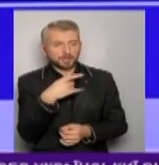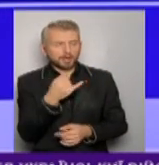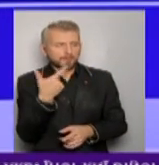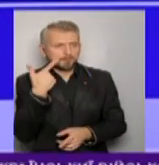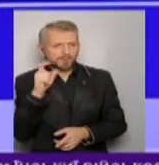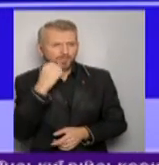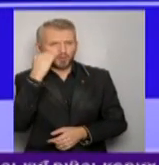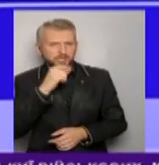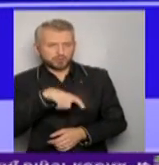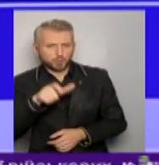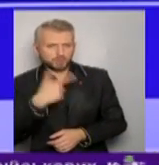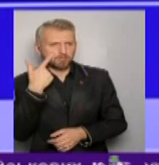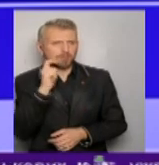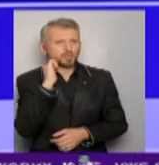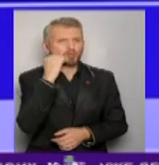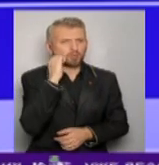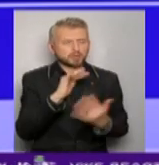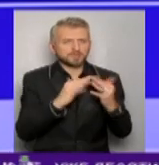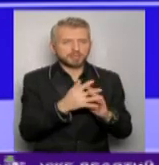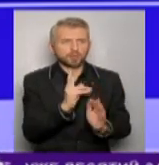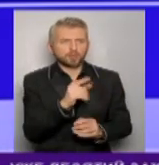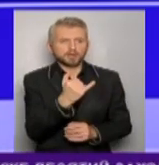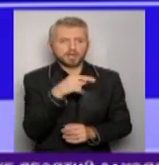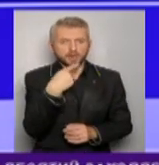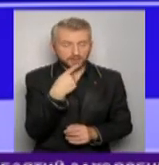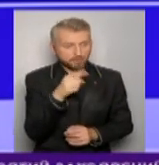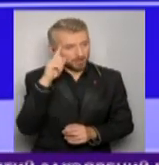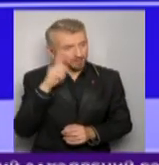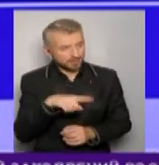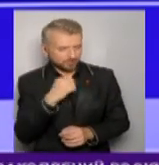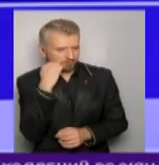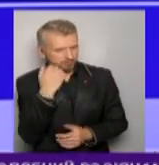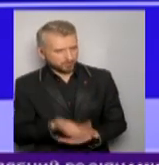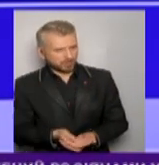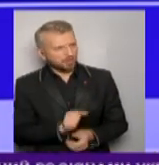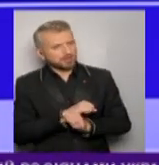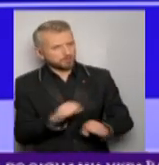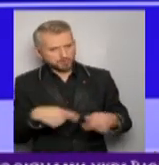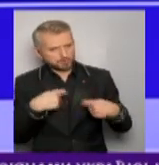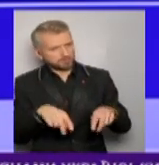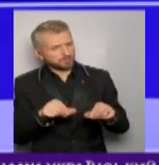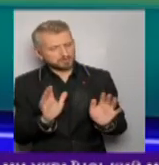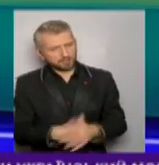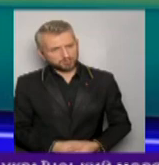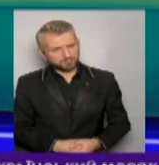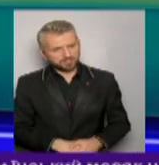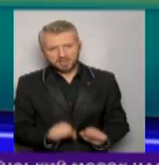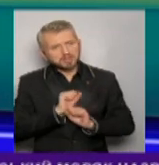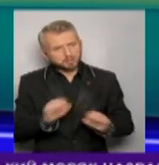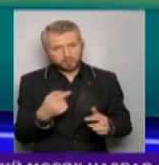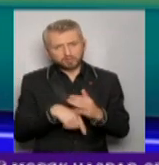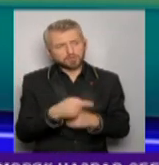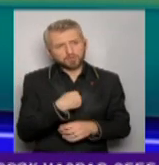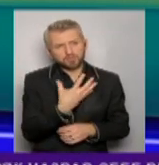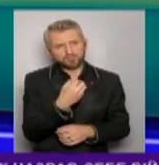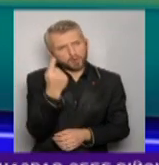літні люди, переважно це якась бабуся в селі, якій ми зараз кажемо. Знаєте що, бабусю? А не можна вам продавати землю. А не можна, тому що ми ще тут